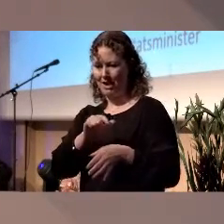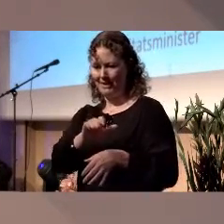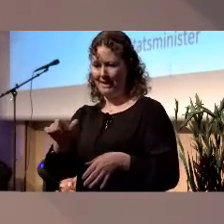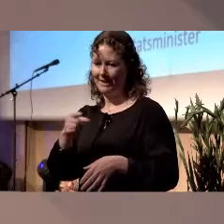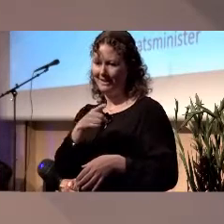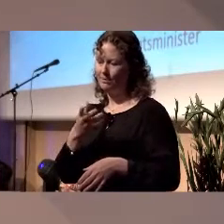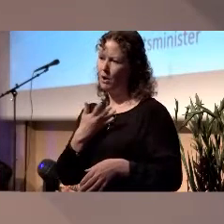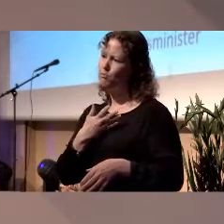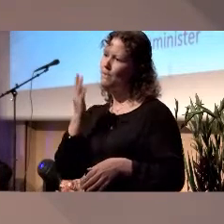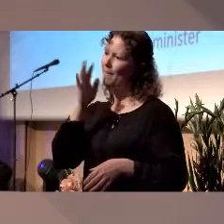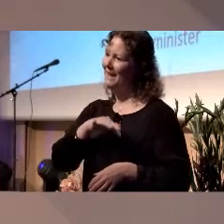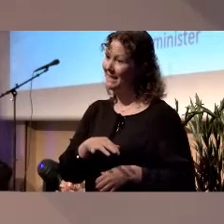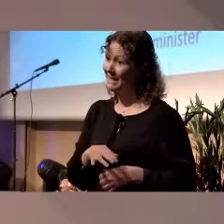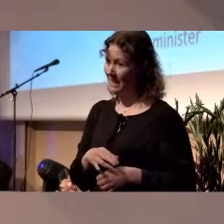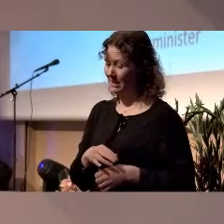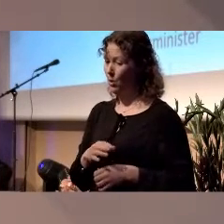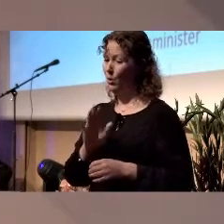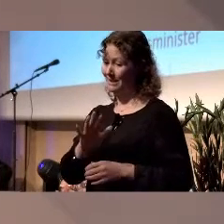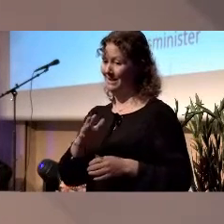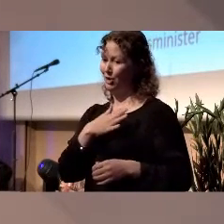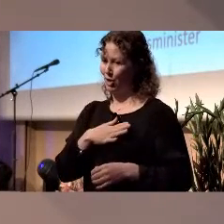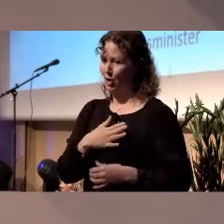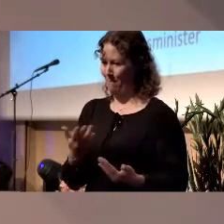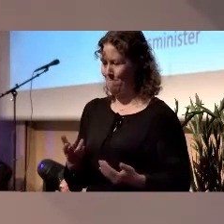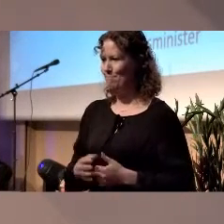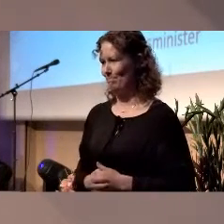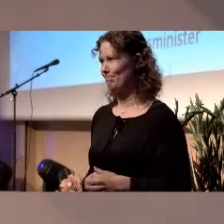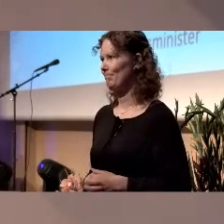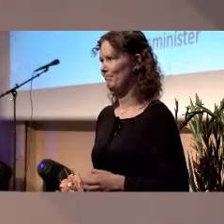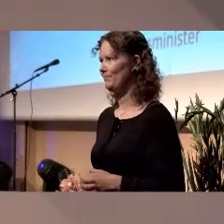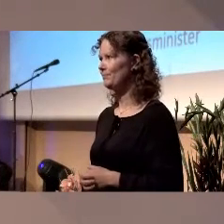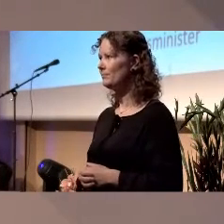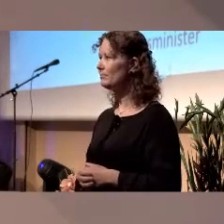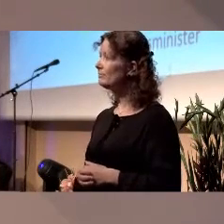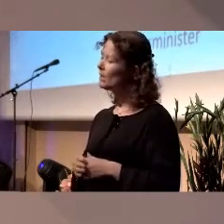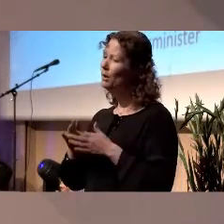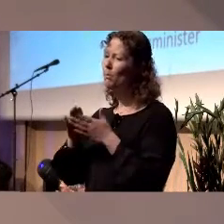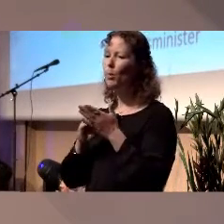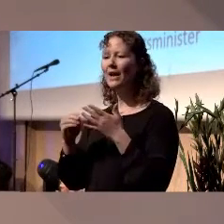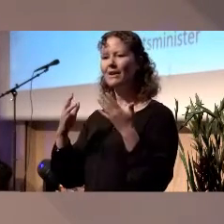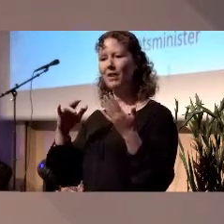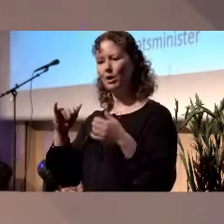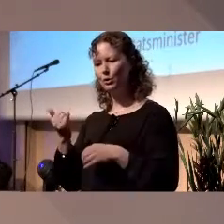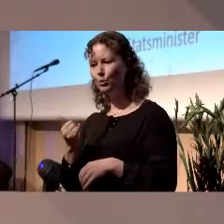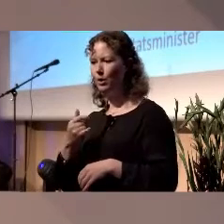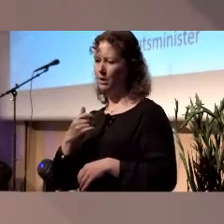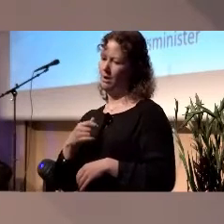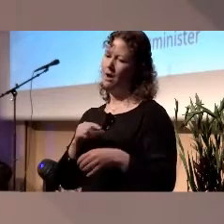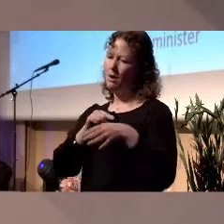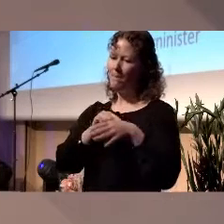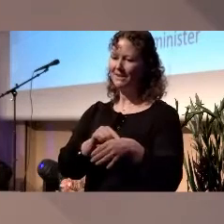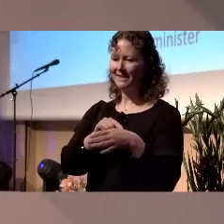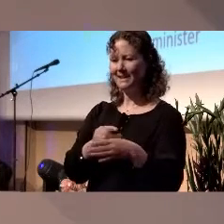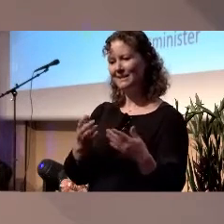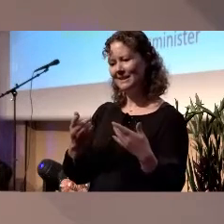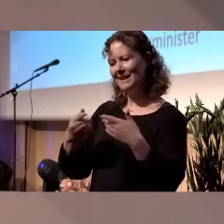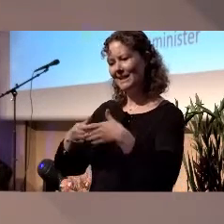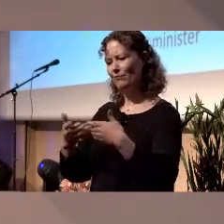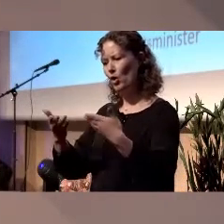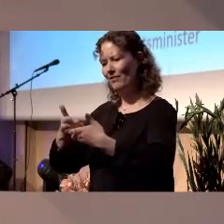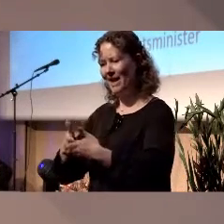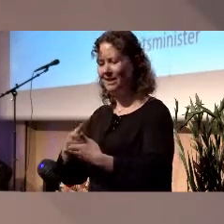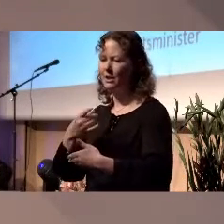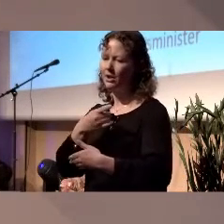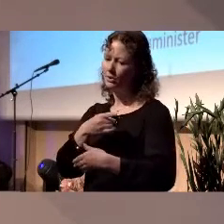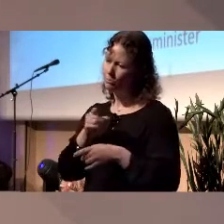deres mening om sin egen sykdom. Men poenget er at pasientinvolvering og føling av kontroll bidrar